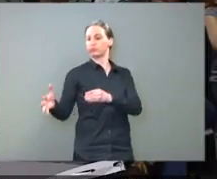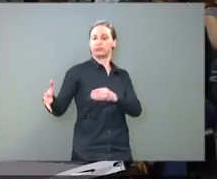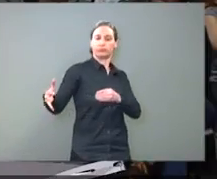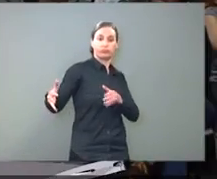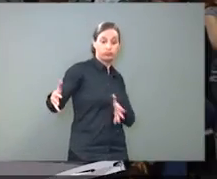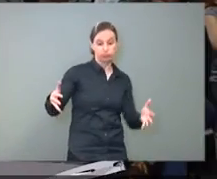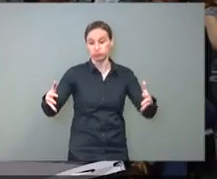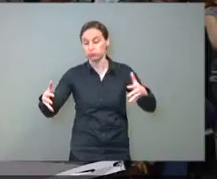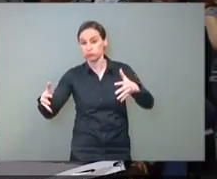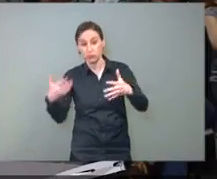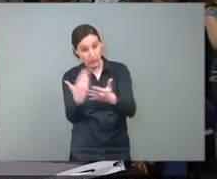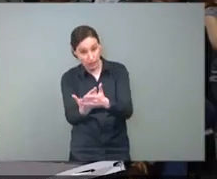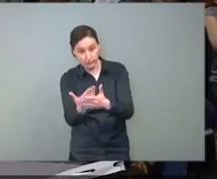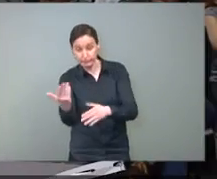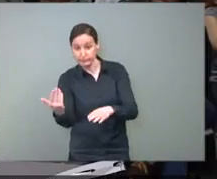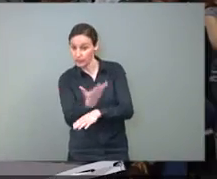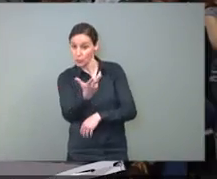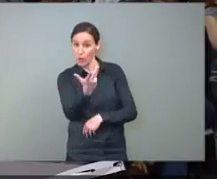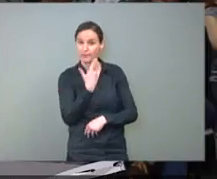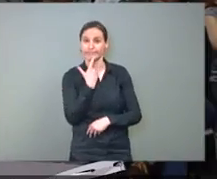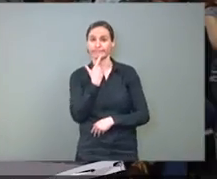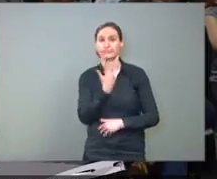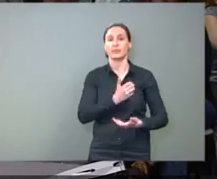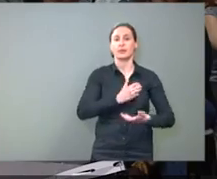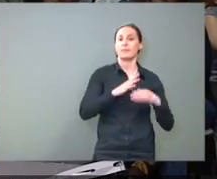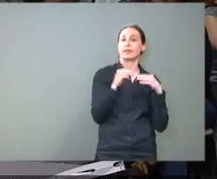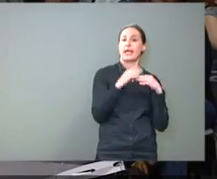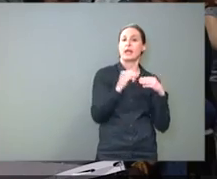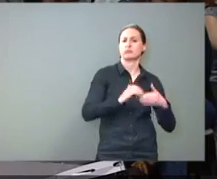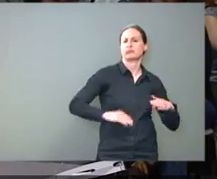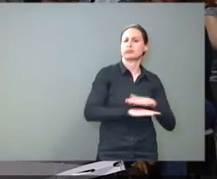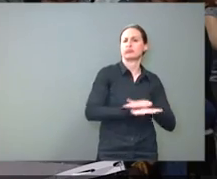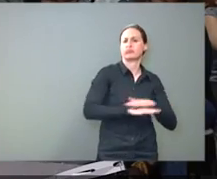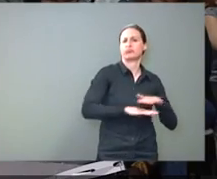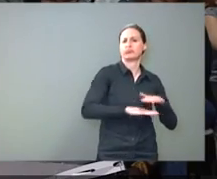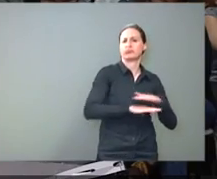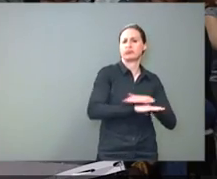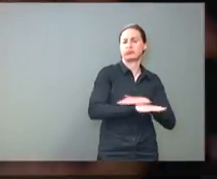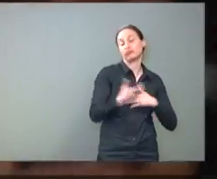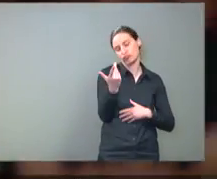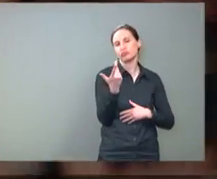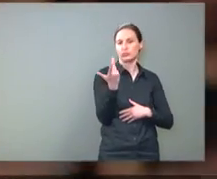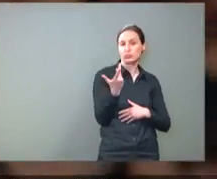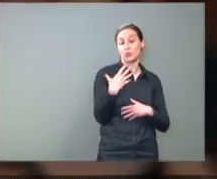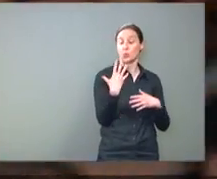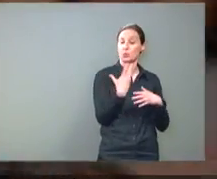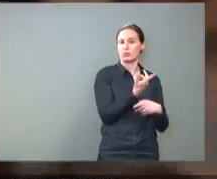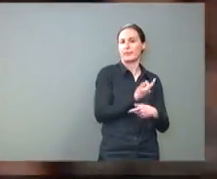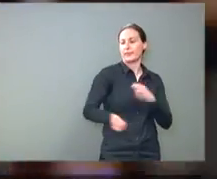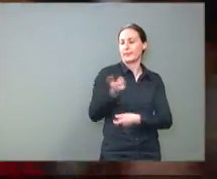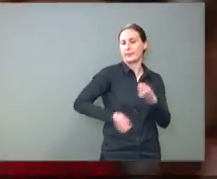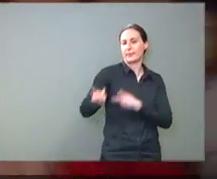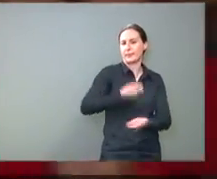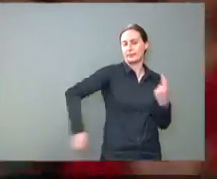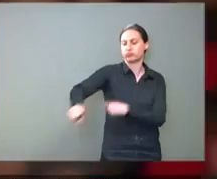monde, profitant du fait que toutes les marchandises s'échangeant en dollars, de toute façon, tout le monde en prenait. Et comme derrière ce dollar, il y